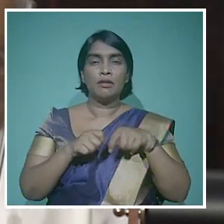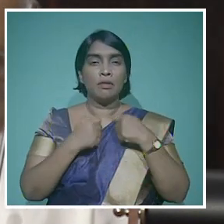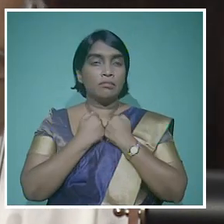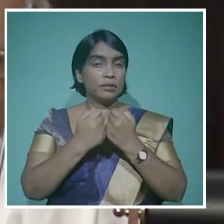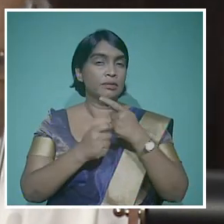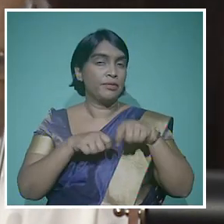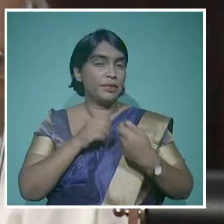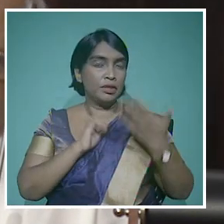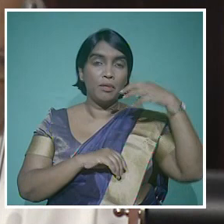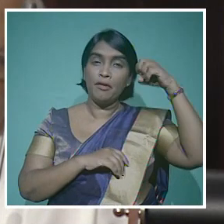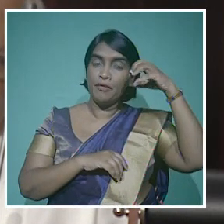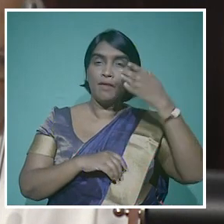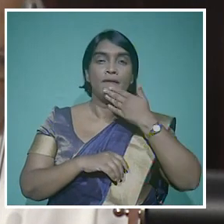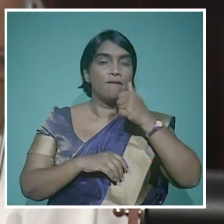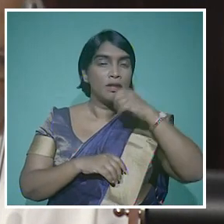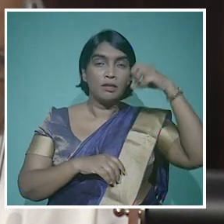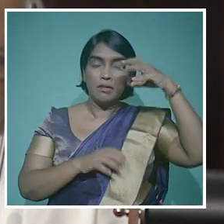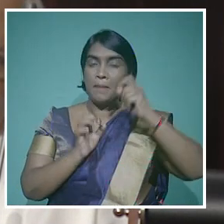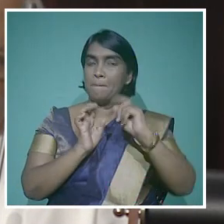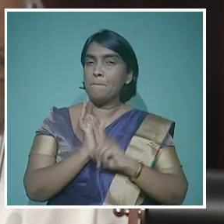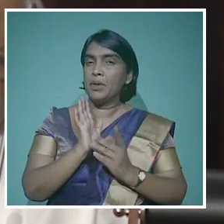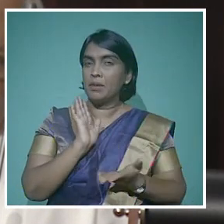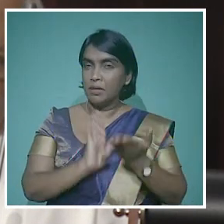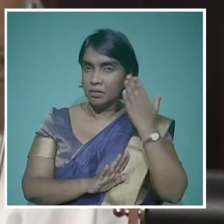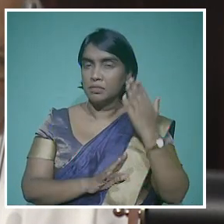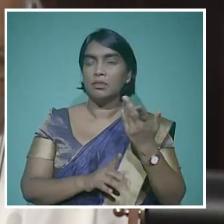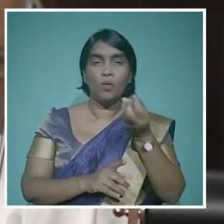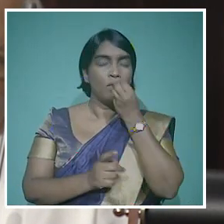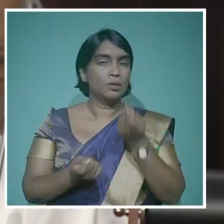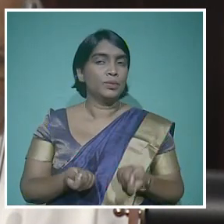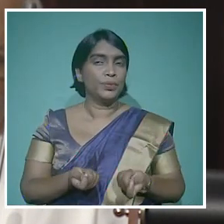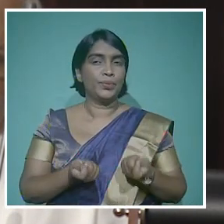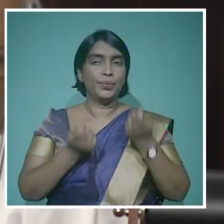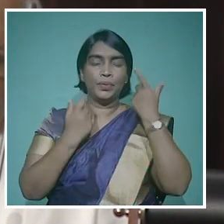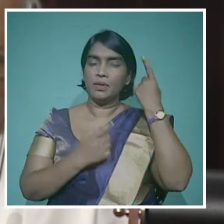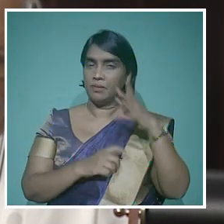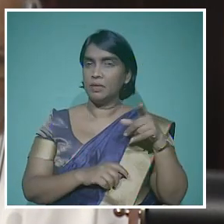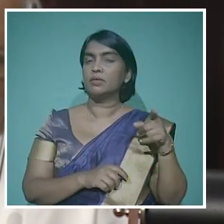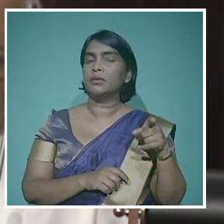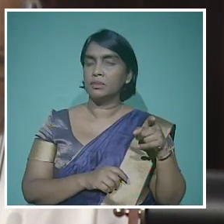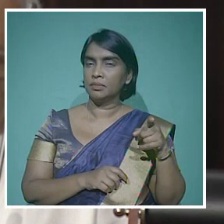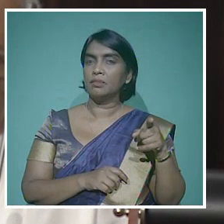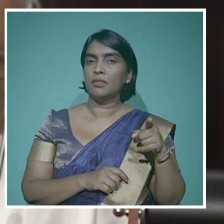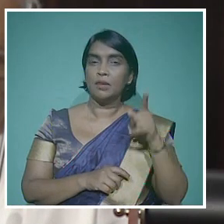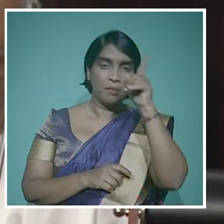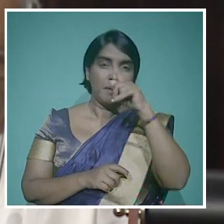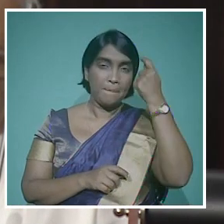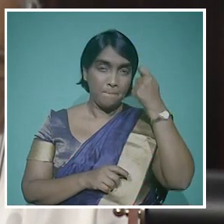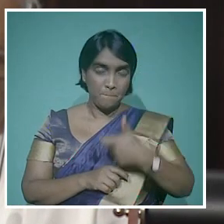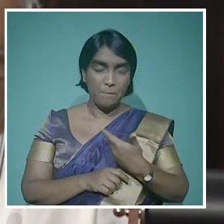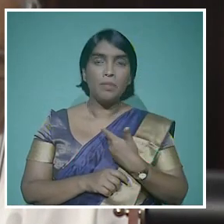යාම, විදුලි බල හා ජල විදුලි බල ගාස්තු වැඩි වීම, අධික ආහාර උද්දමනයේ හේතුවෙන් මාසික වැටුප්